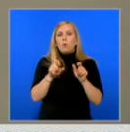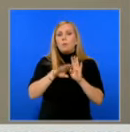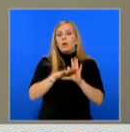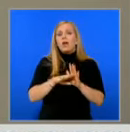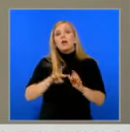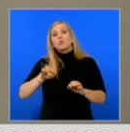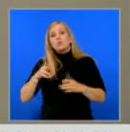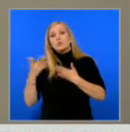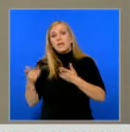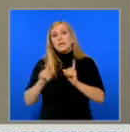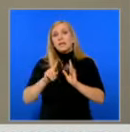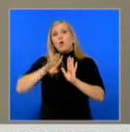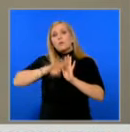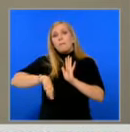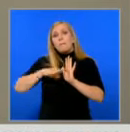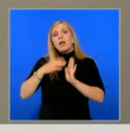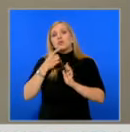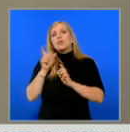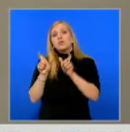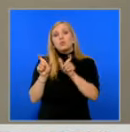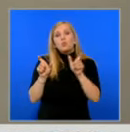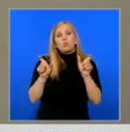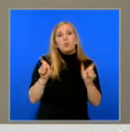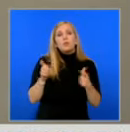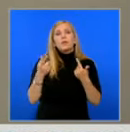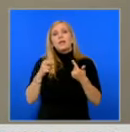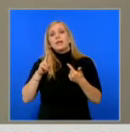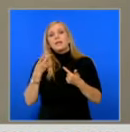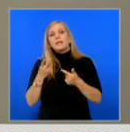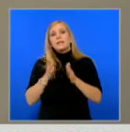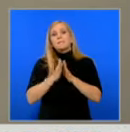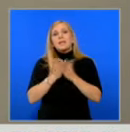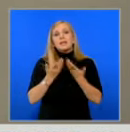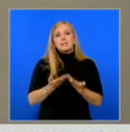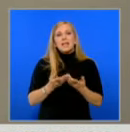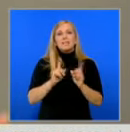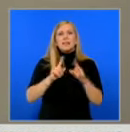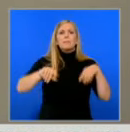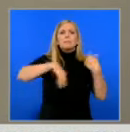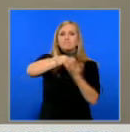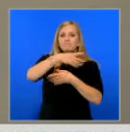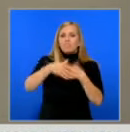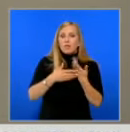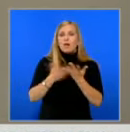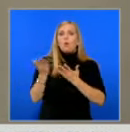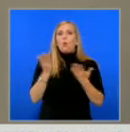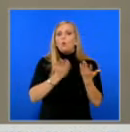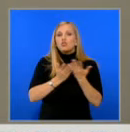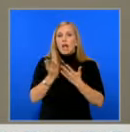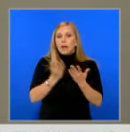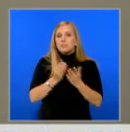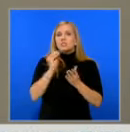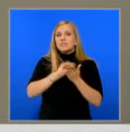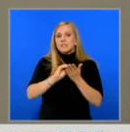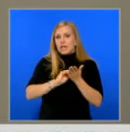не отпаднат и понятия или пък раздели да няма преструктури в учебното съдържание за да няма необходимост от